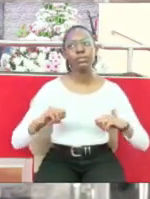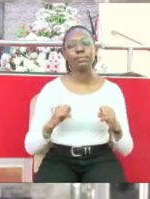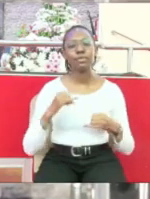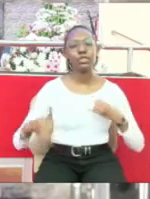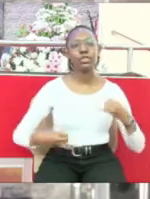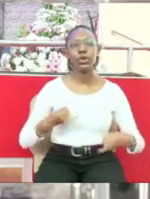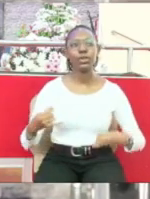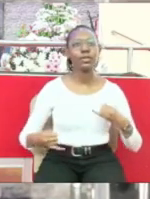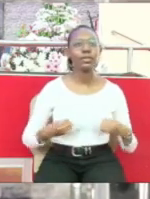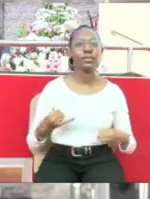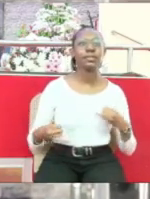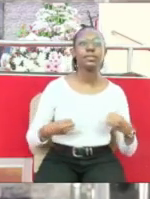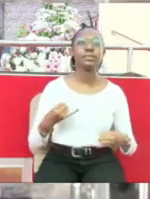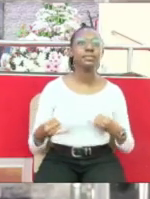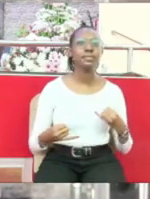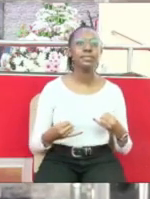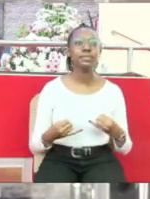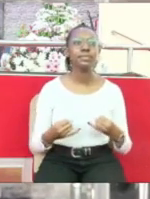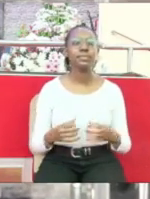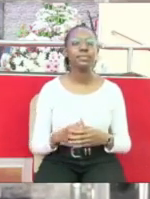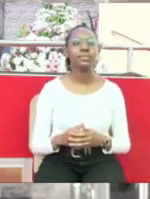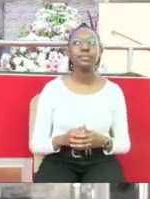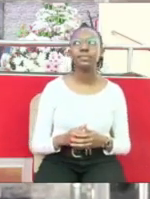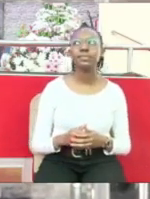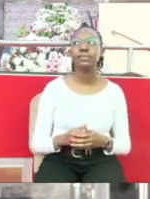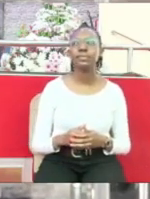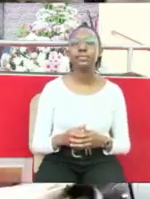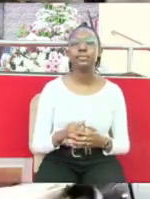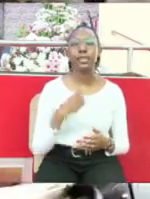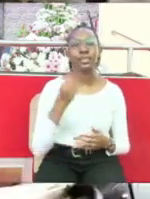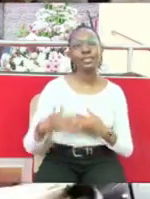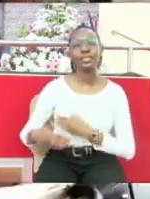your neighbor joy. Mwambie jirani furaha. Si umwambie joy.